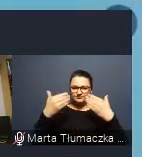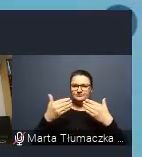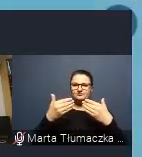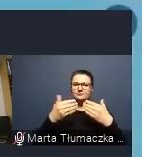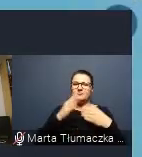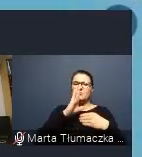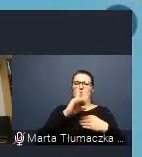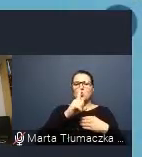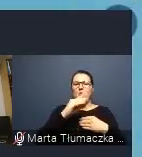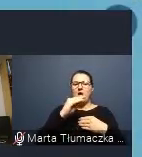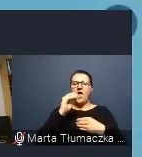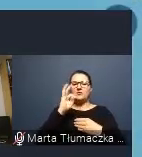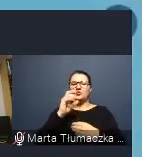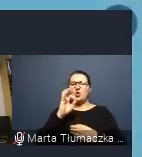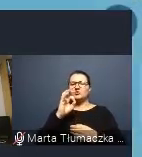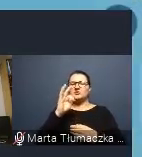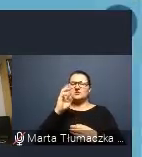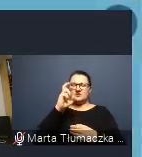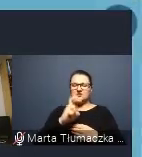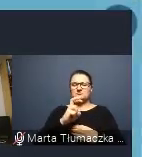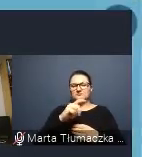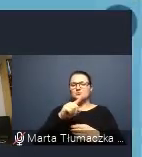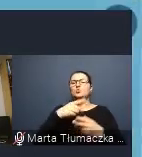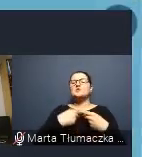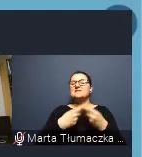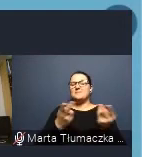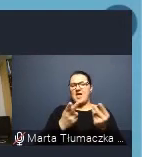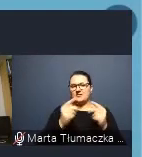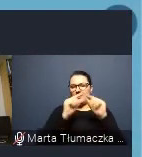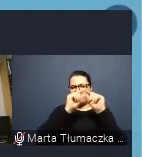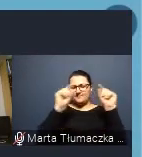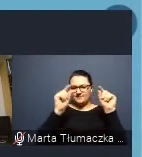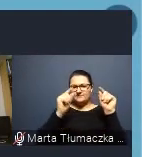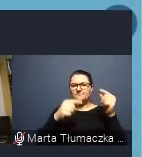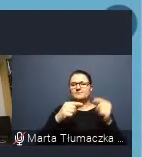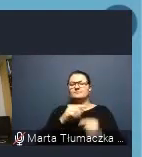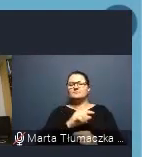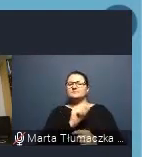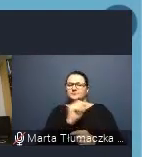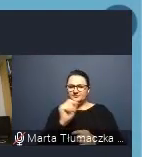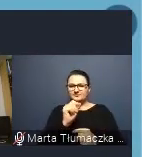Bluetooth, tak, tutaj udostępnianie w tym takiej podzakładce, trzeba przesunąć,